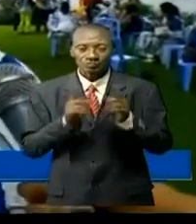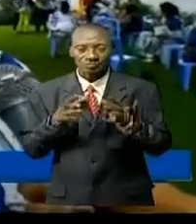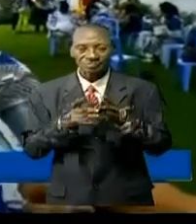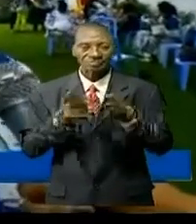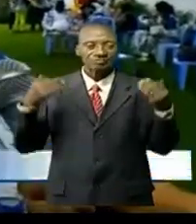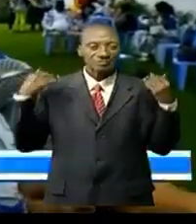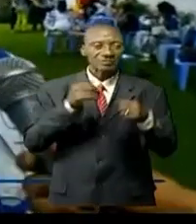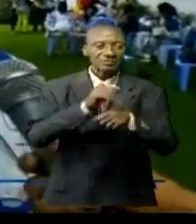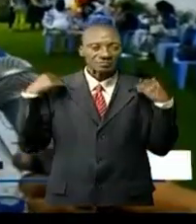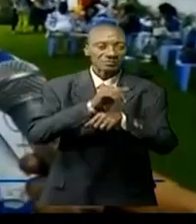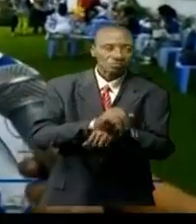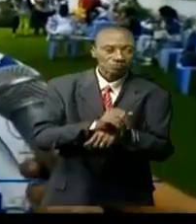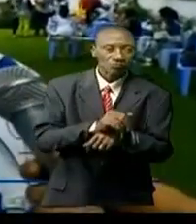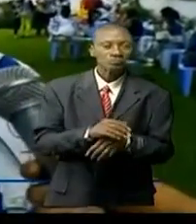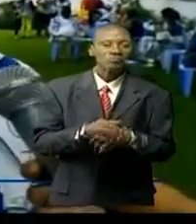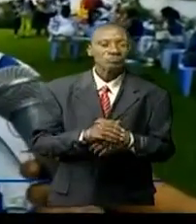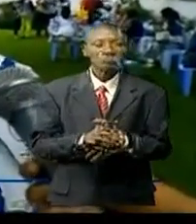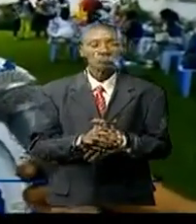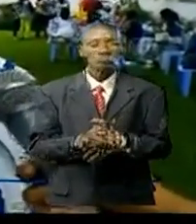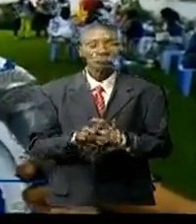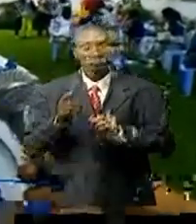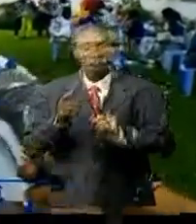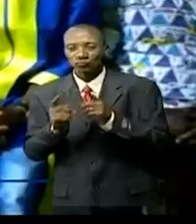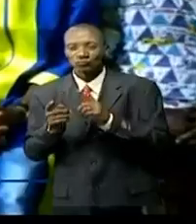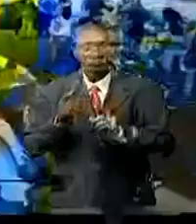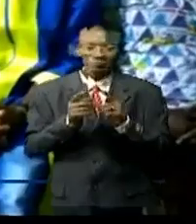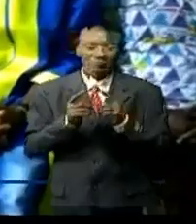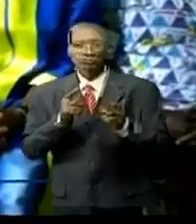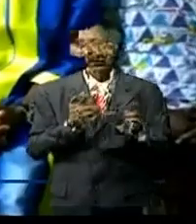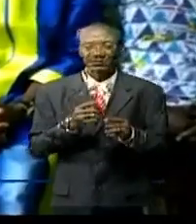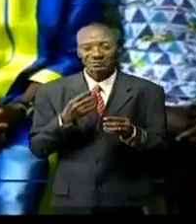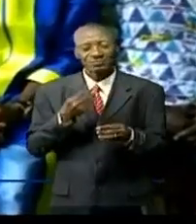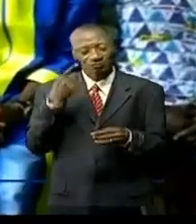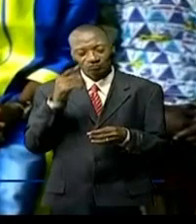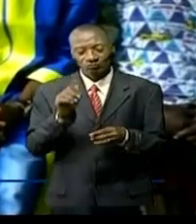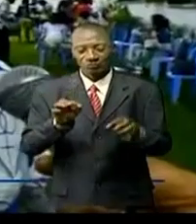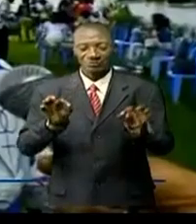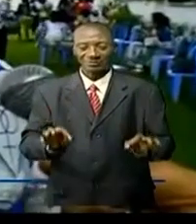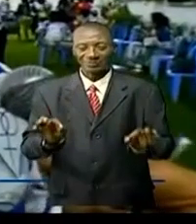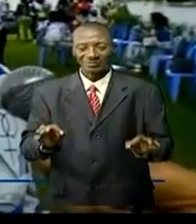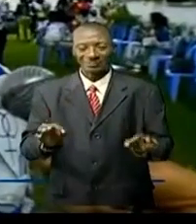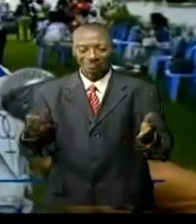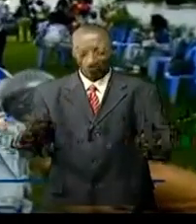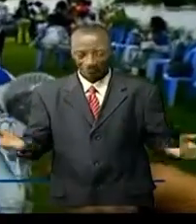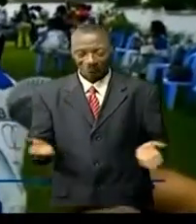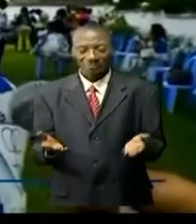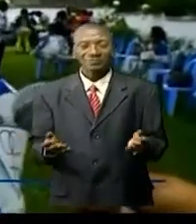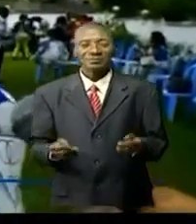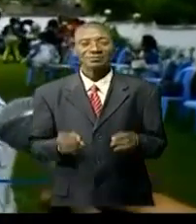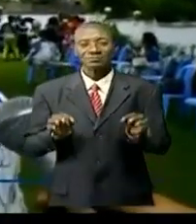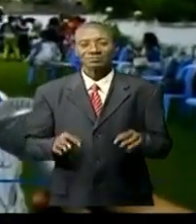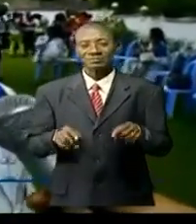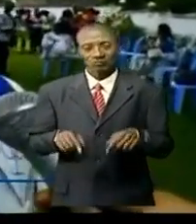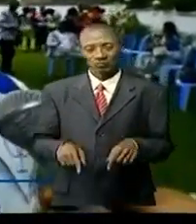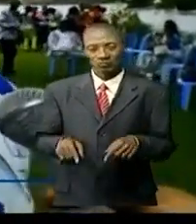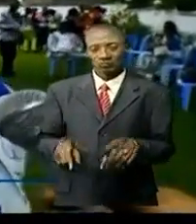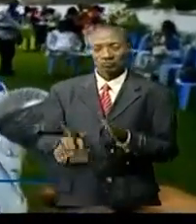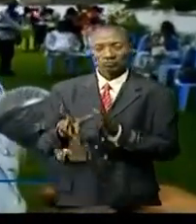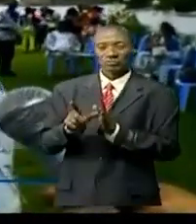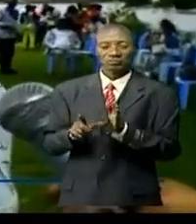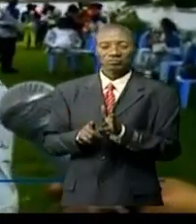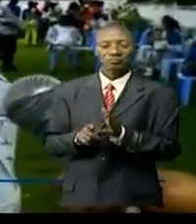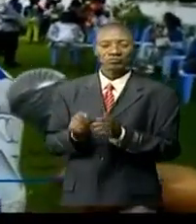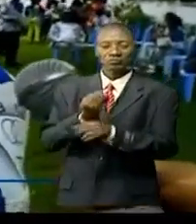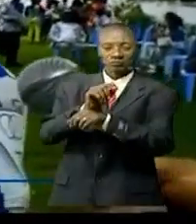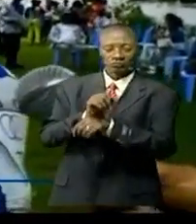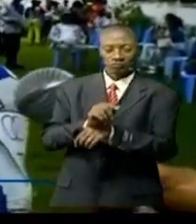l'époque et ils ont négocié des terrains. Aujourd'hui, ils viennent avec une nouvelle loi coutumière que les missionnaires n'avaient